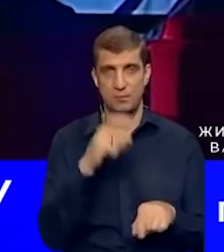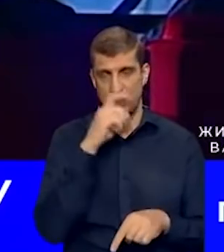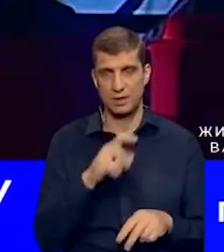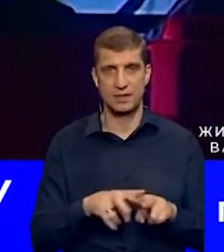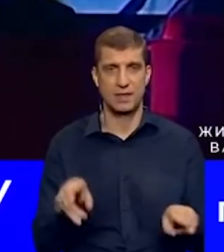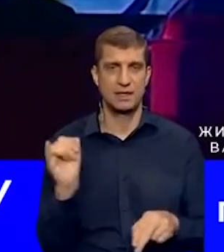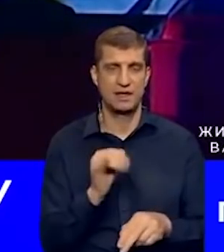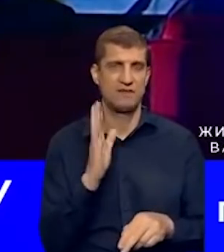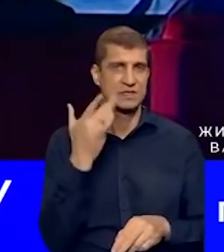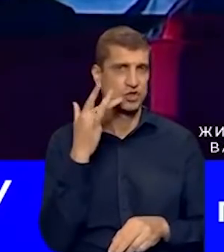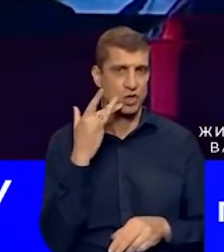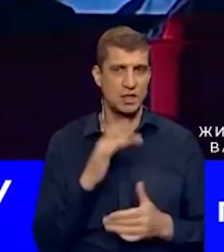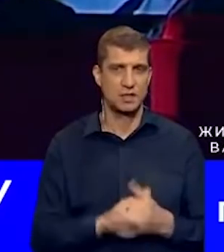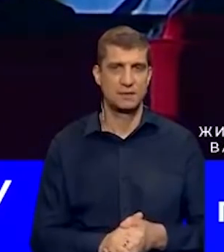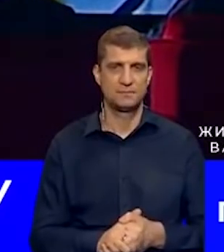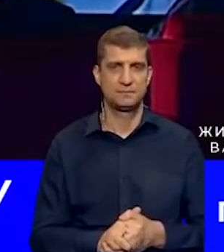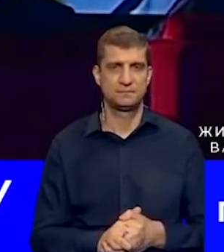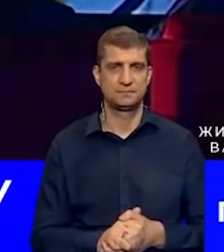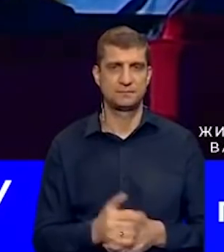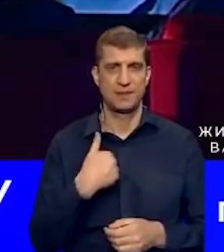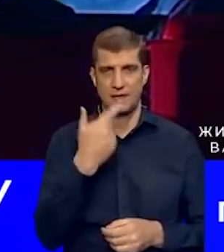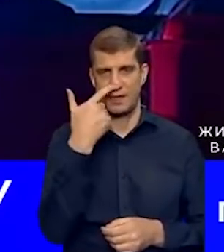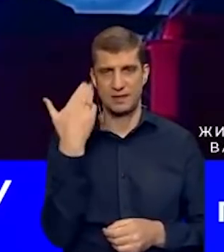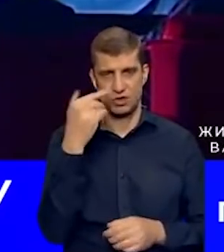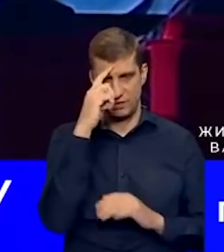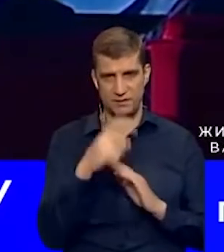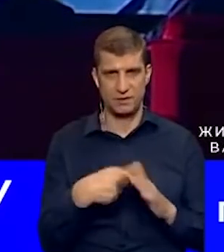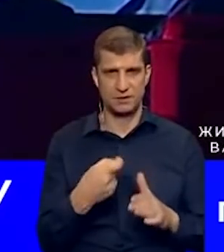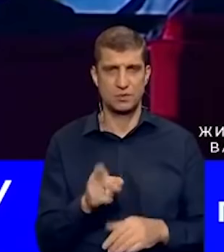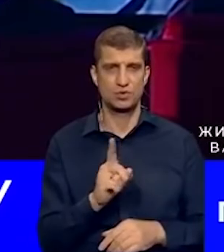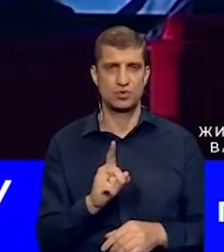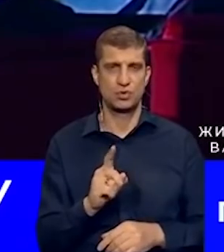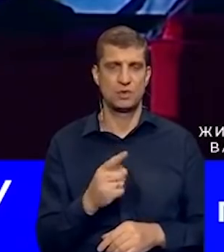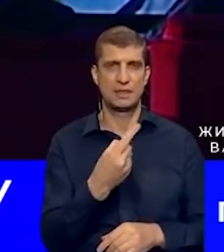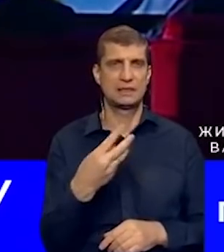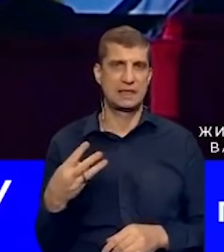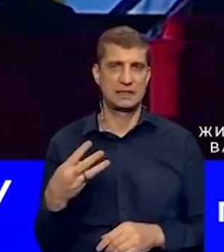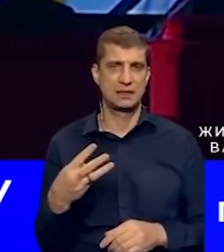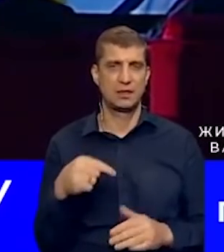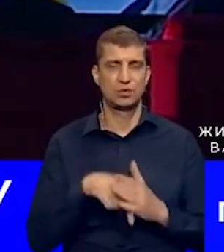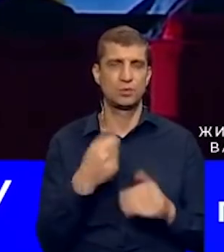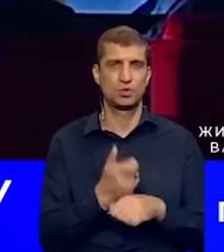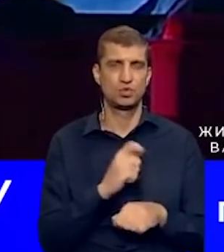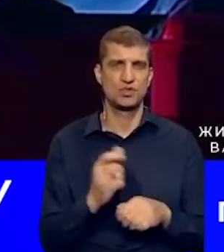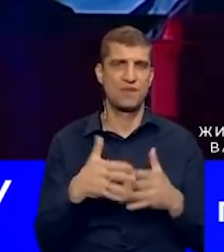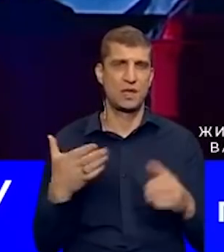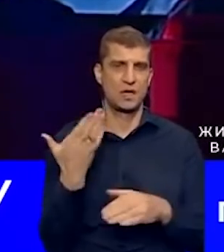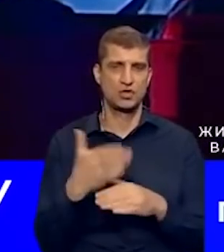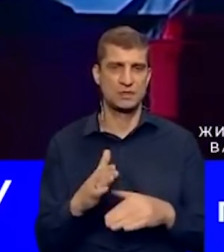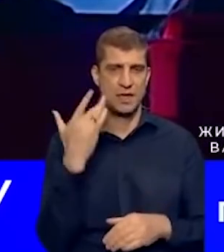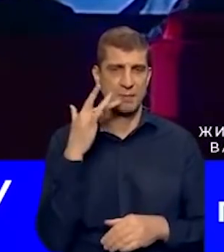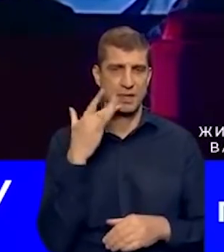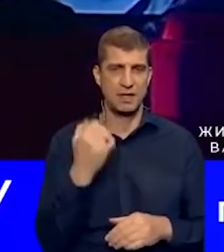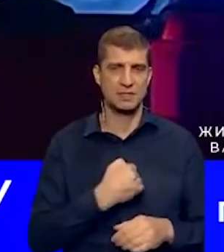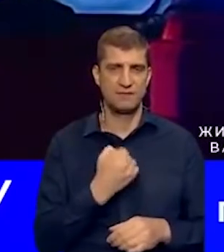і в США. Я нещодавно дізнався, що третина, ну, тобто дуже велика частина